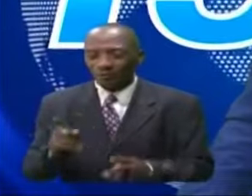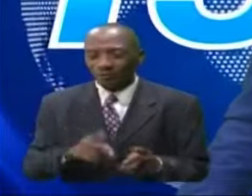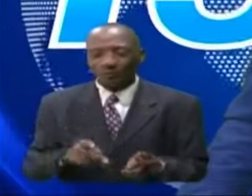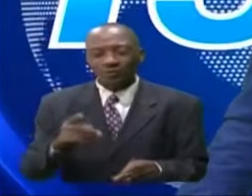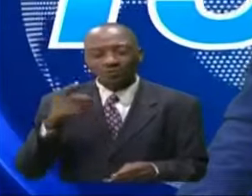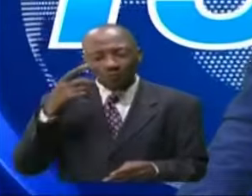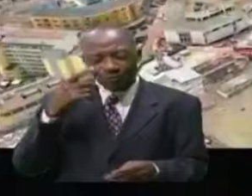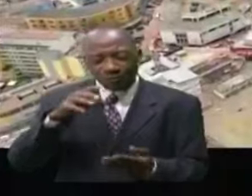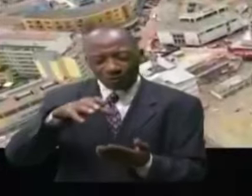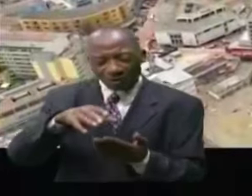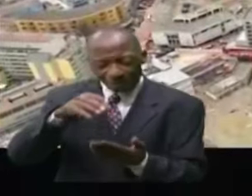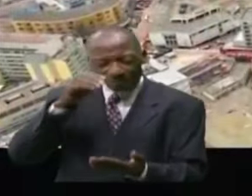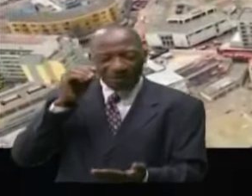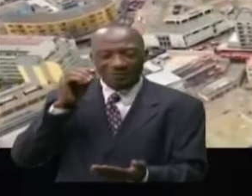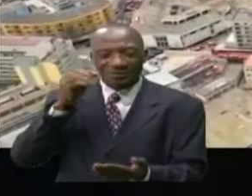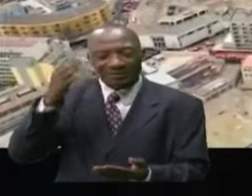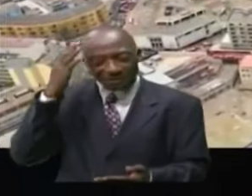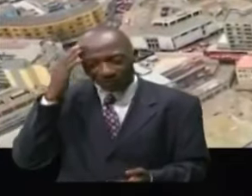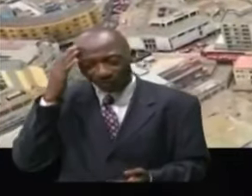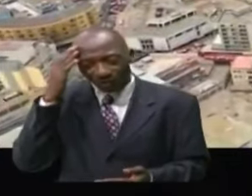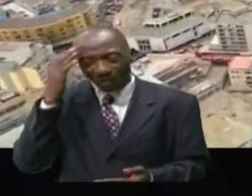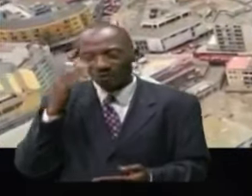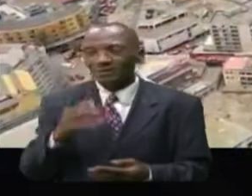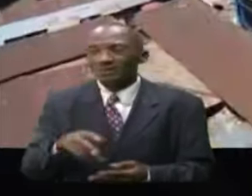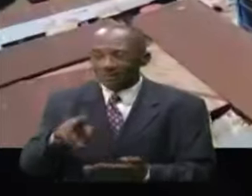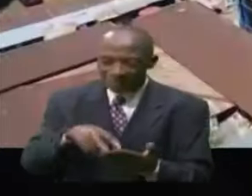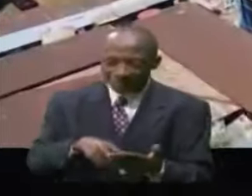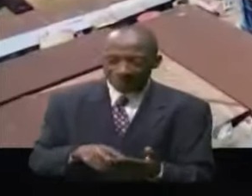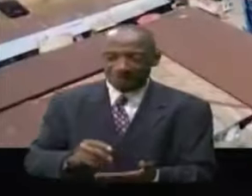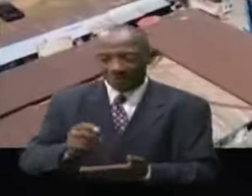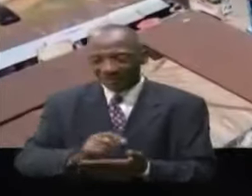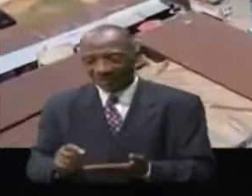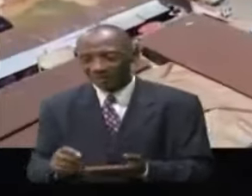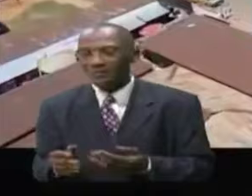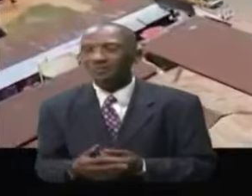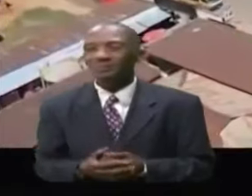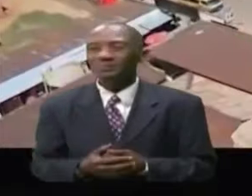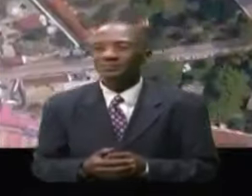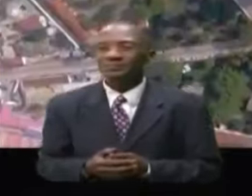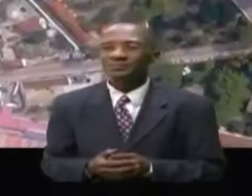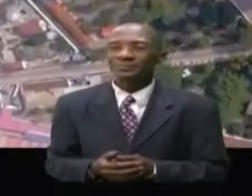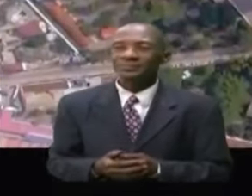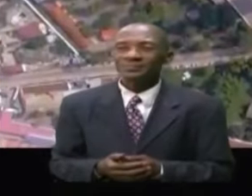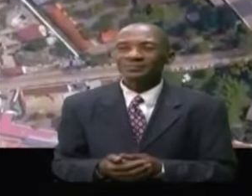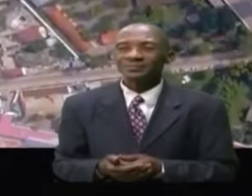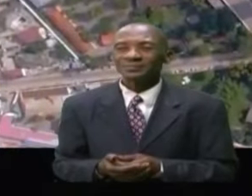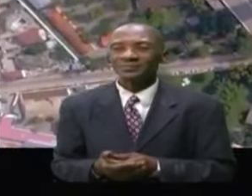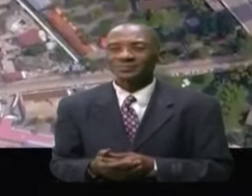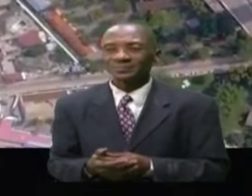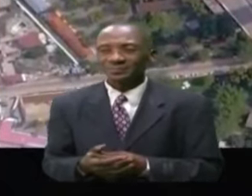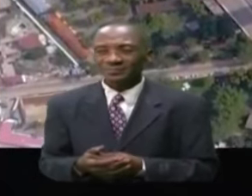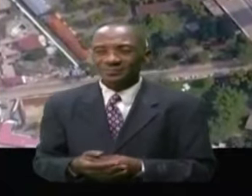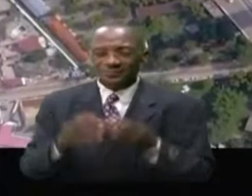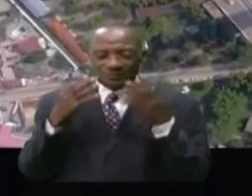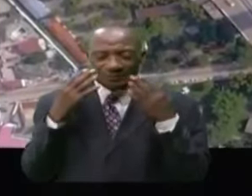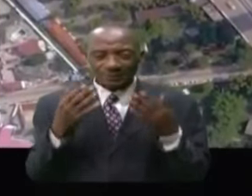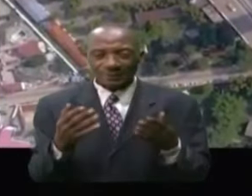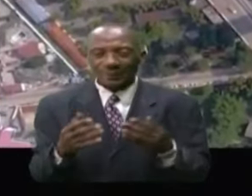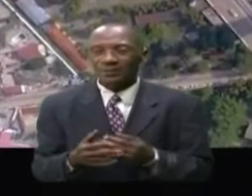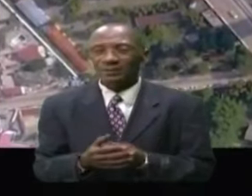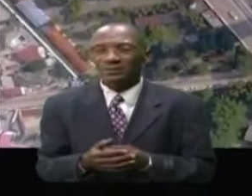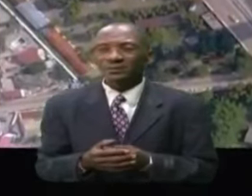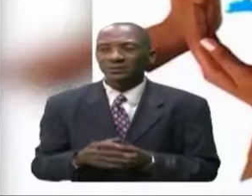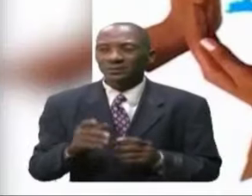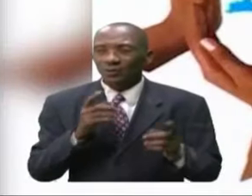Makiela. Les grands navires n'accostent que sur les eaux calmes et la quiétude trouve son berceau dans la paix, rien